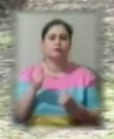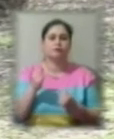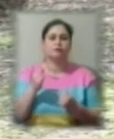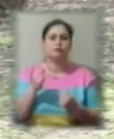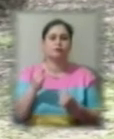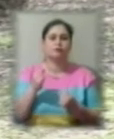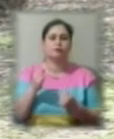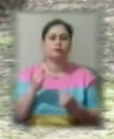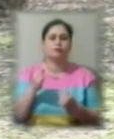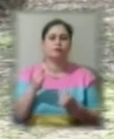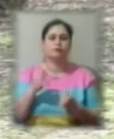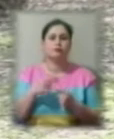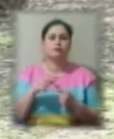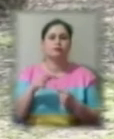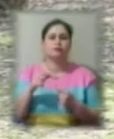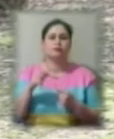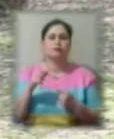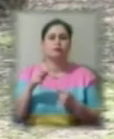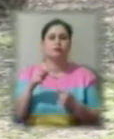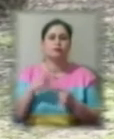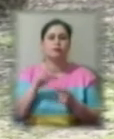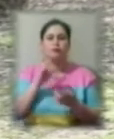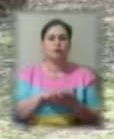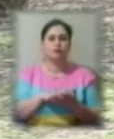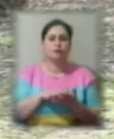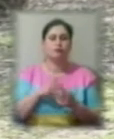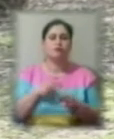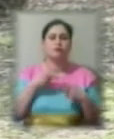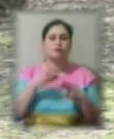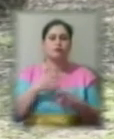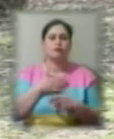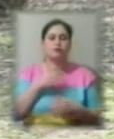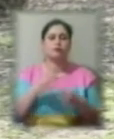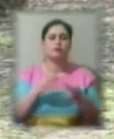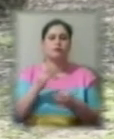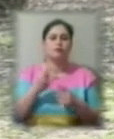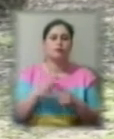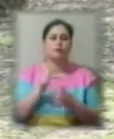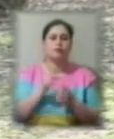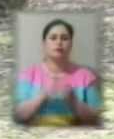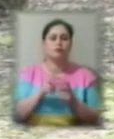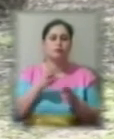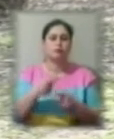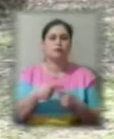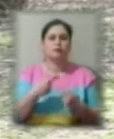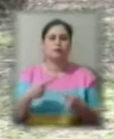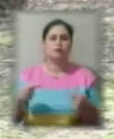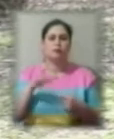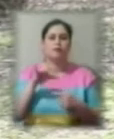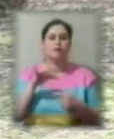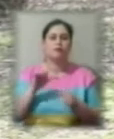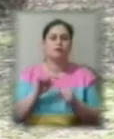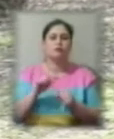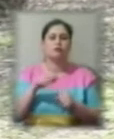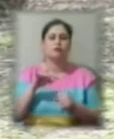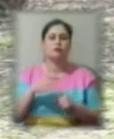вони і постійно приїжджали на всі судові засідання, постійно приїжджали різні правозахисники і журналісти наші.